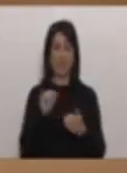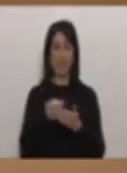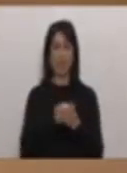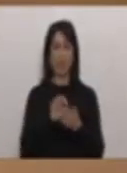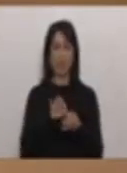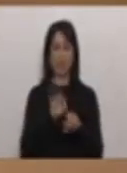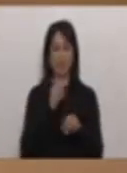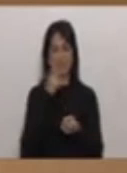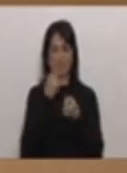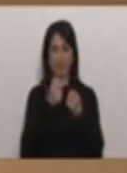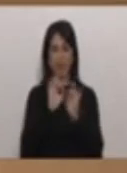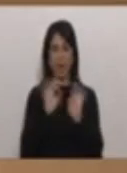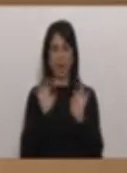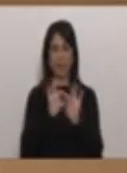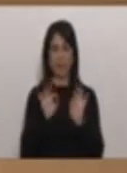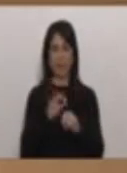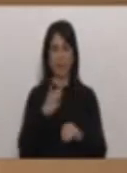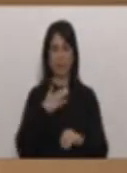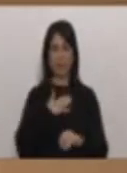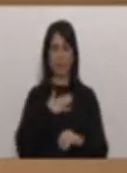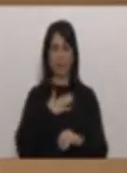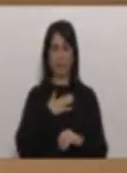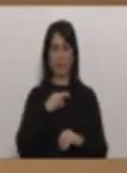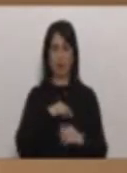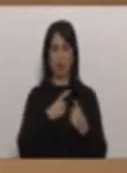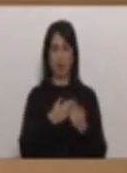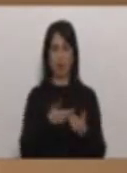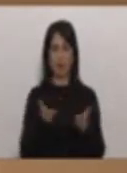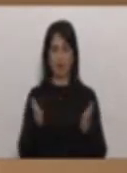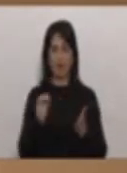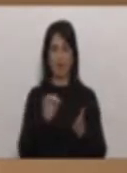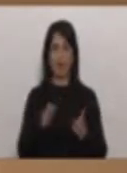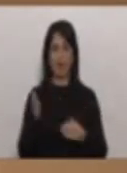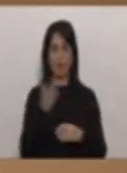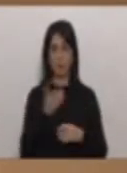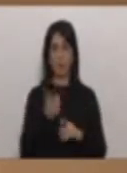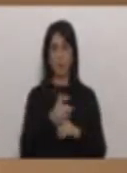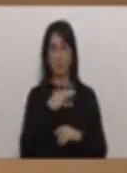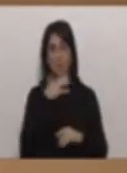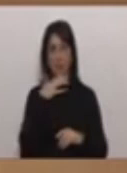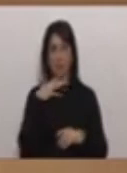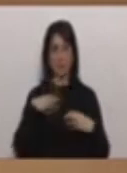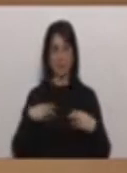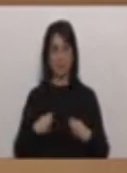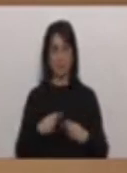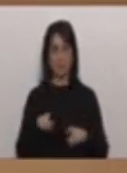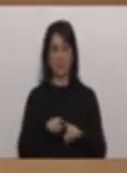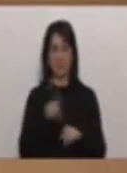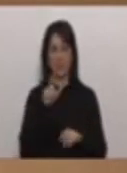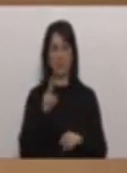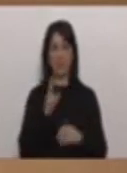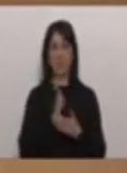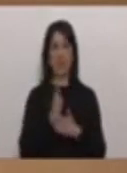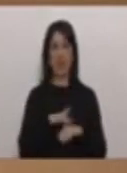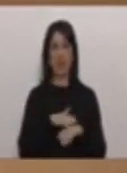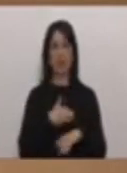დაწვრილებით იქნეს აღსტილი და განმარტებული ჩვენი კოლეგებისთვის ევროპიდან, ძალიან ბევრი სამწუხაროდ ის ადამიანი, ვინც არ არის კეთილმოსურნე